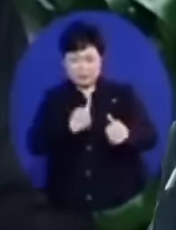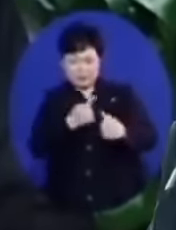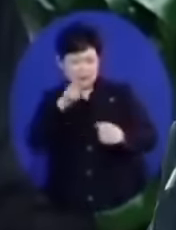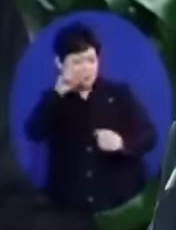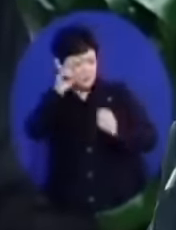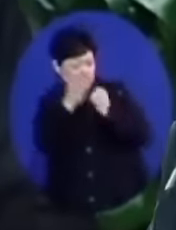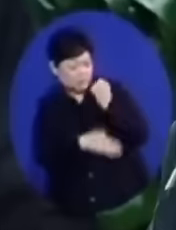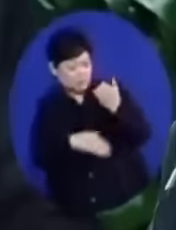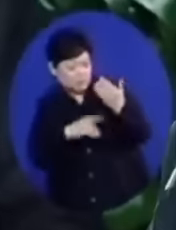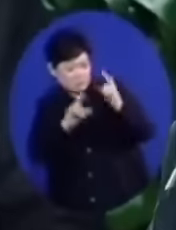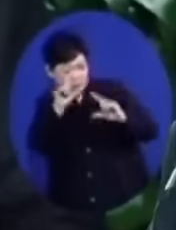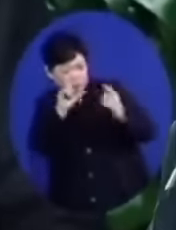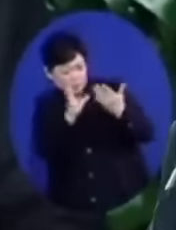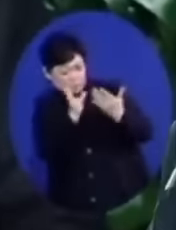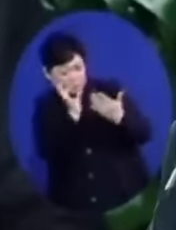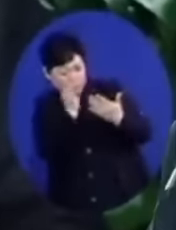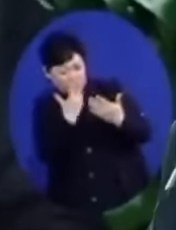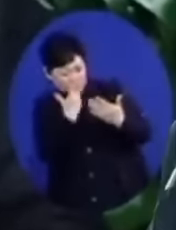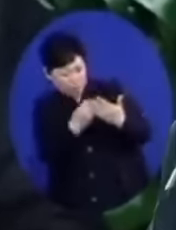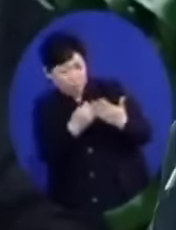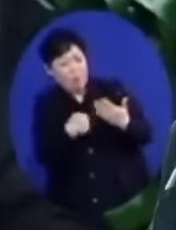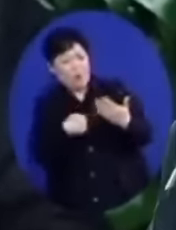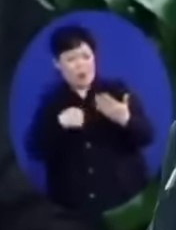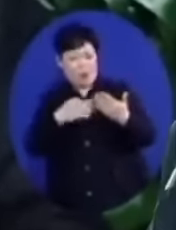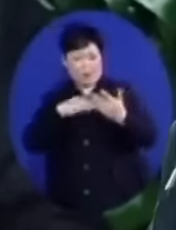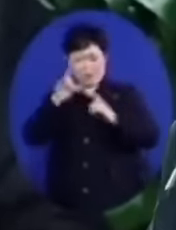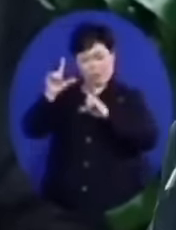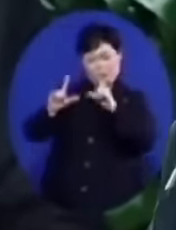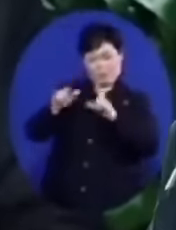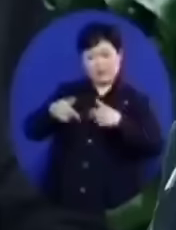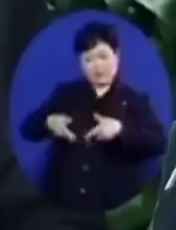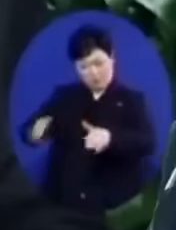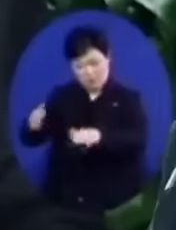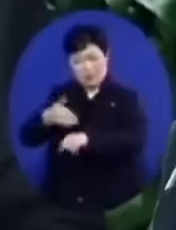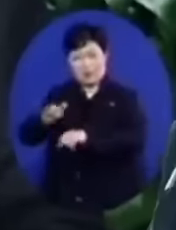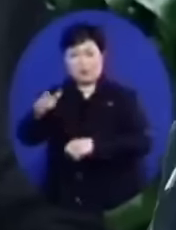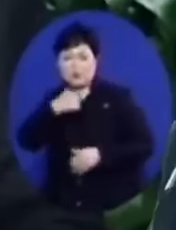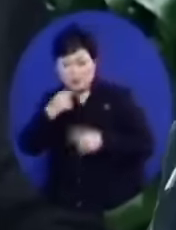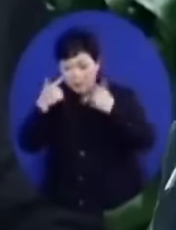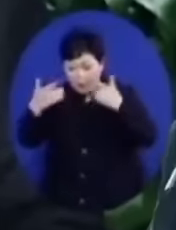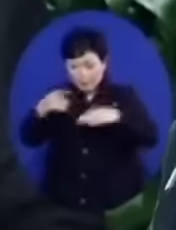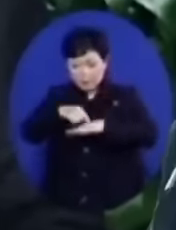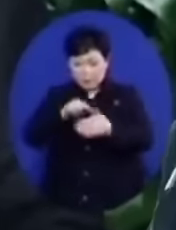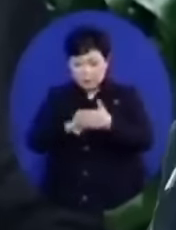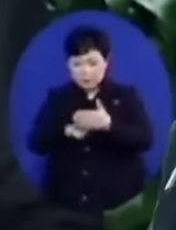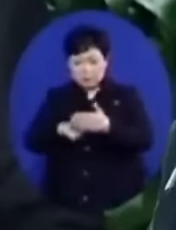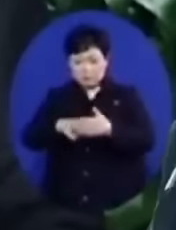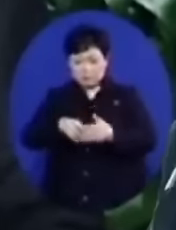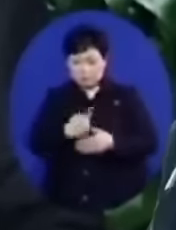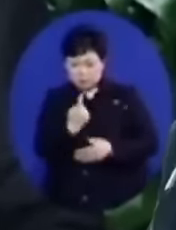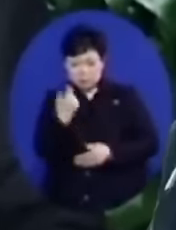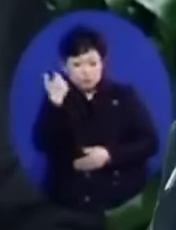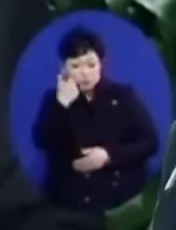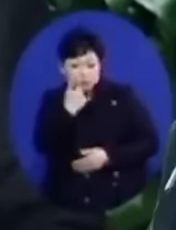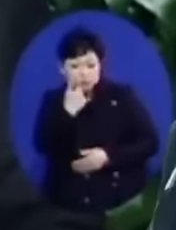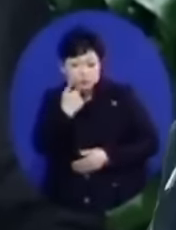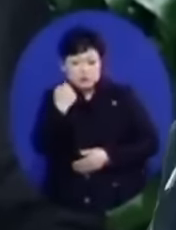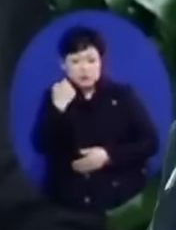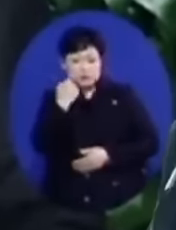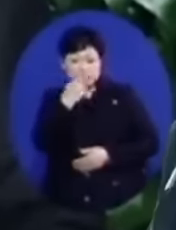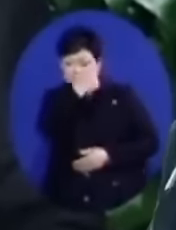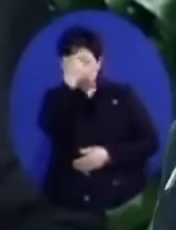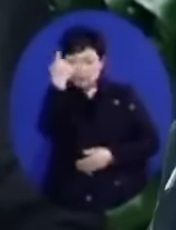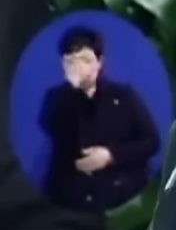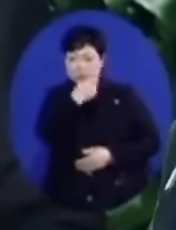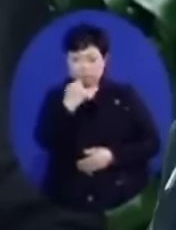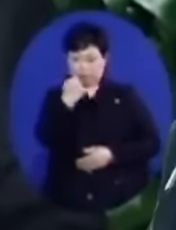이렇게 생겼구나, 내가 이름으로 이 길로 가야 되겠다, 확실히 마음속에 자기 자신이 누군지 자기 존재가